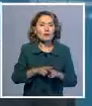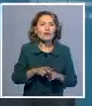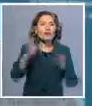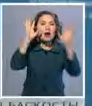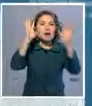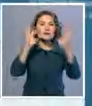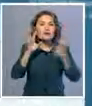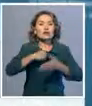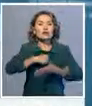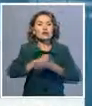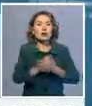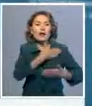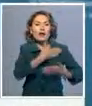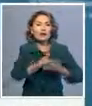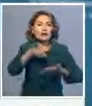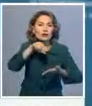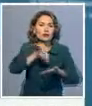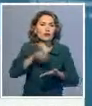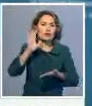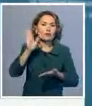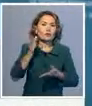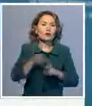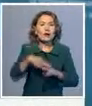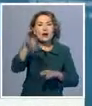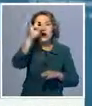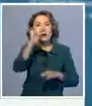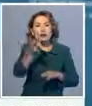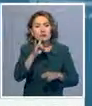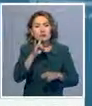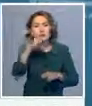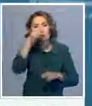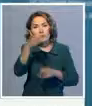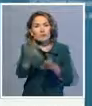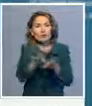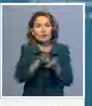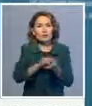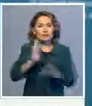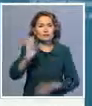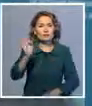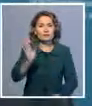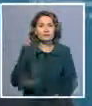шығару және оған қатысып белсенділік таныту оңай шаруа емес. Сол себепті қазақстандық тәжірибеге сүйенетіндер болады деп есептеймін.